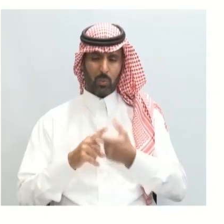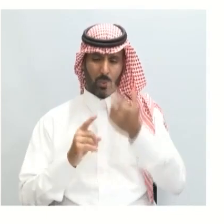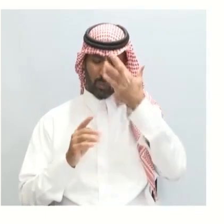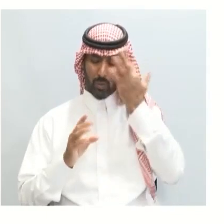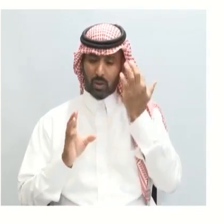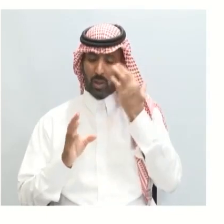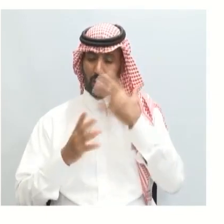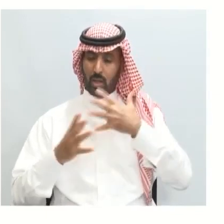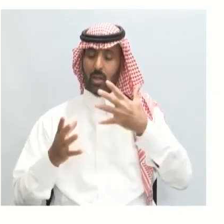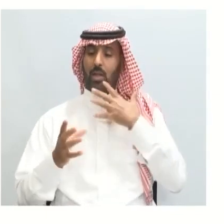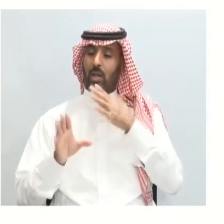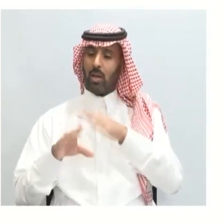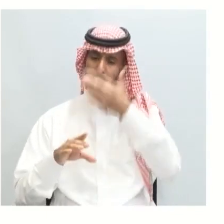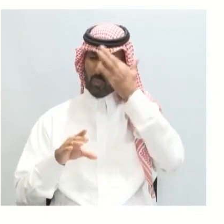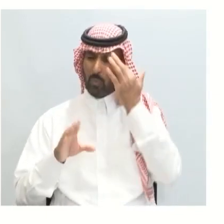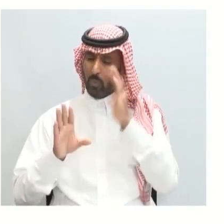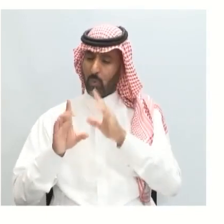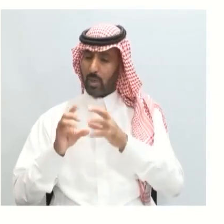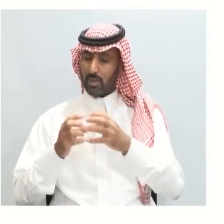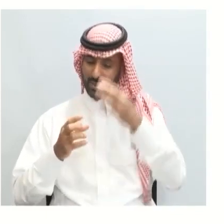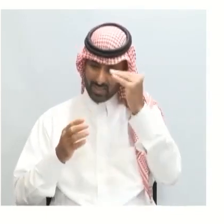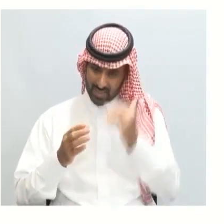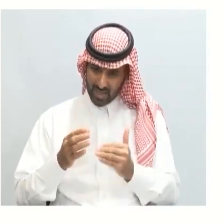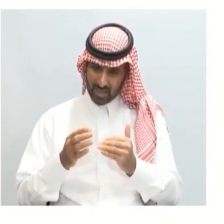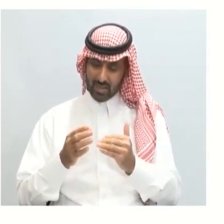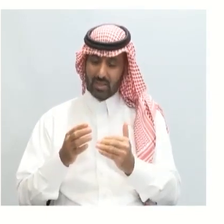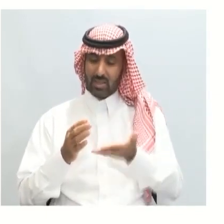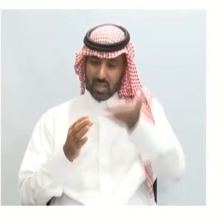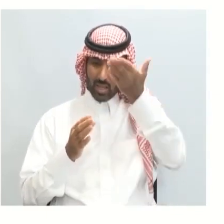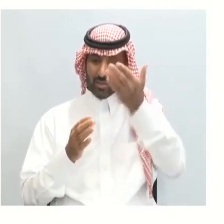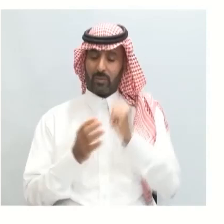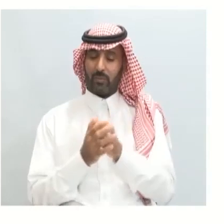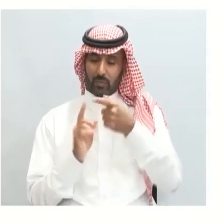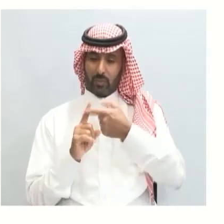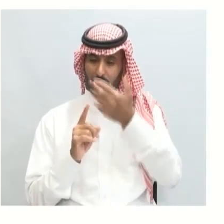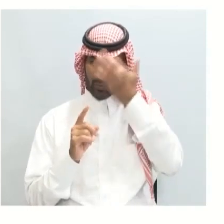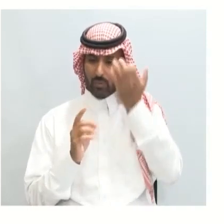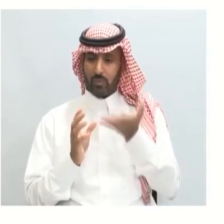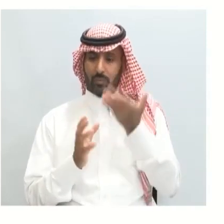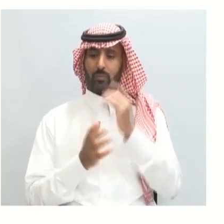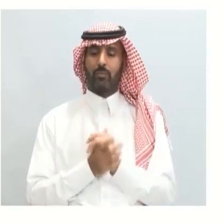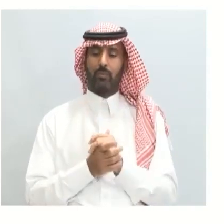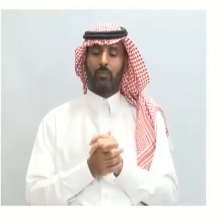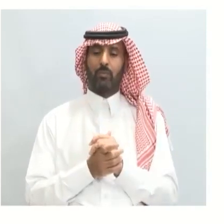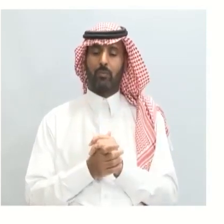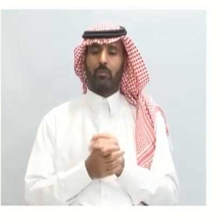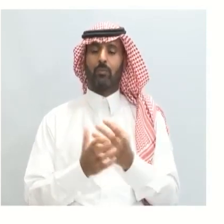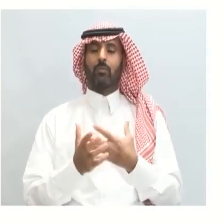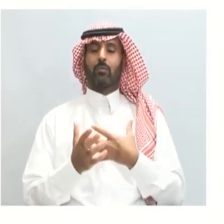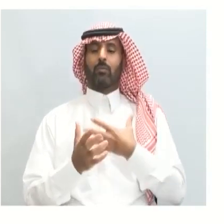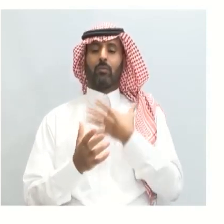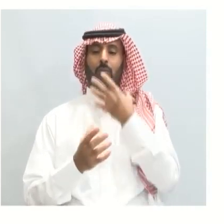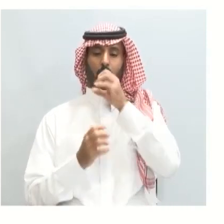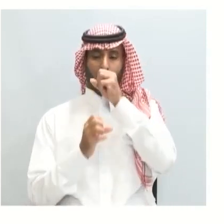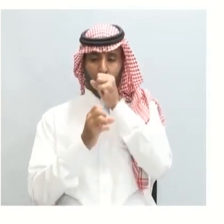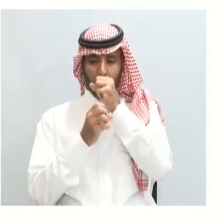الحجم يزداد اذا درجه الحراره ماذا يحدث لها تزداد احسنتم ماذا يحدث لحجم الهواء في كيس وضعت